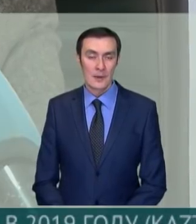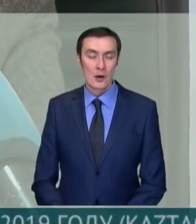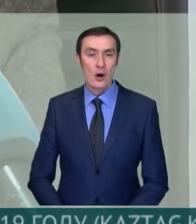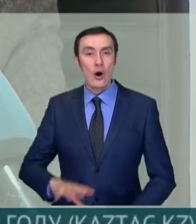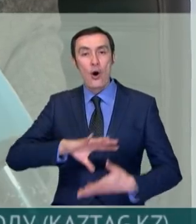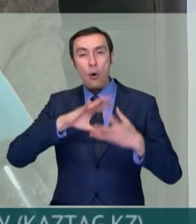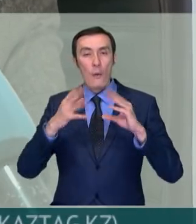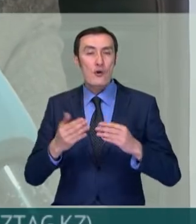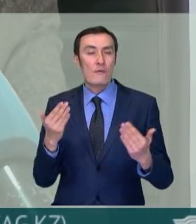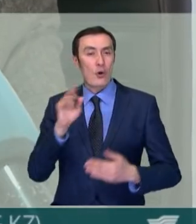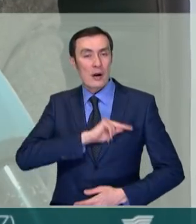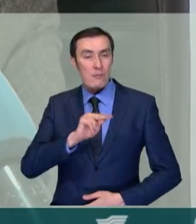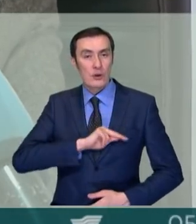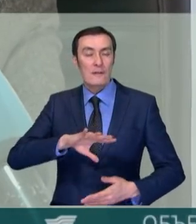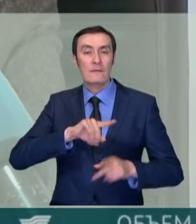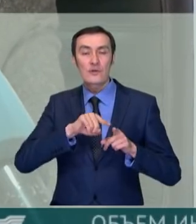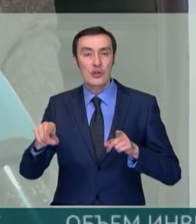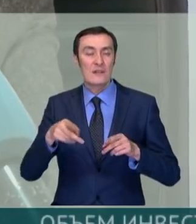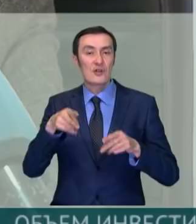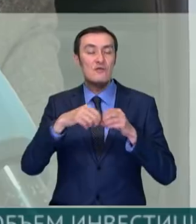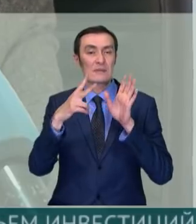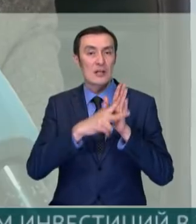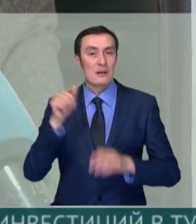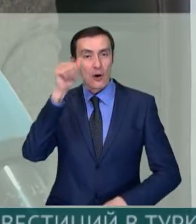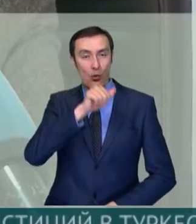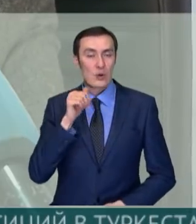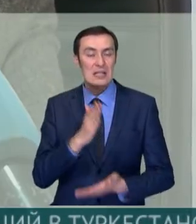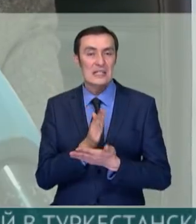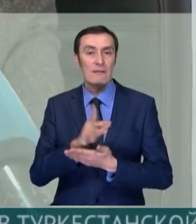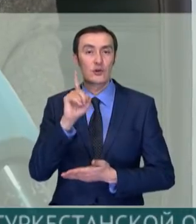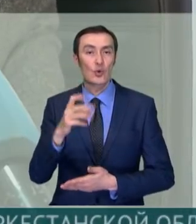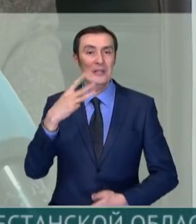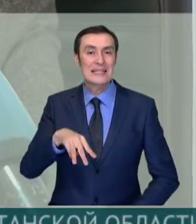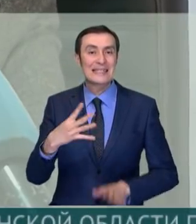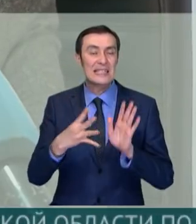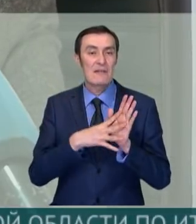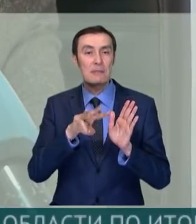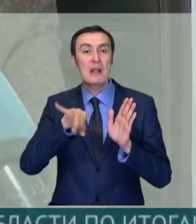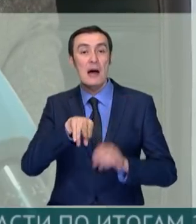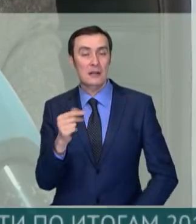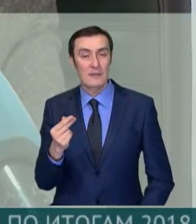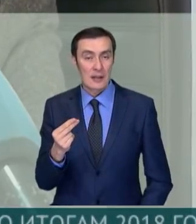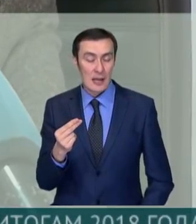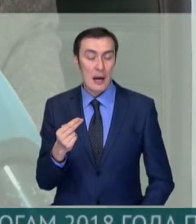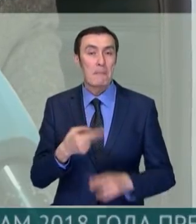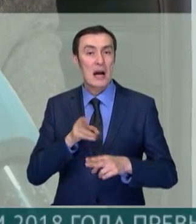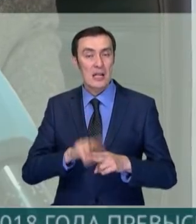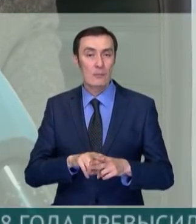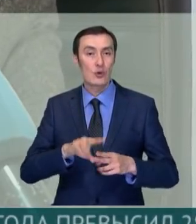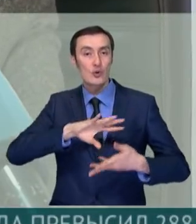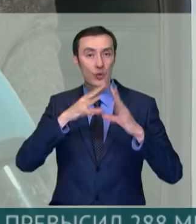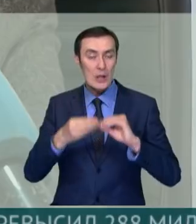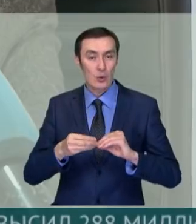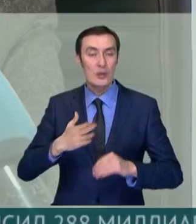Объем строительных работ по итогам 2018 года составил 139 миллиардов тенге. По этому